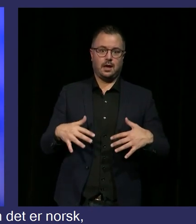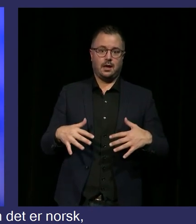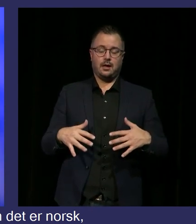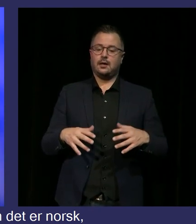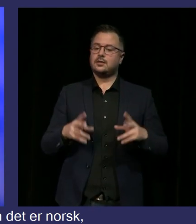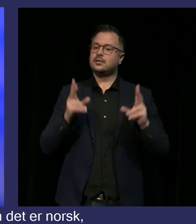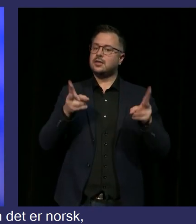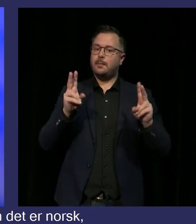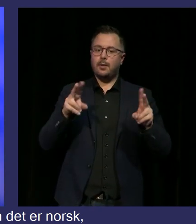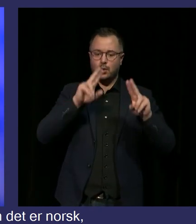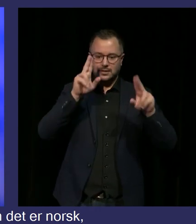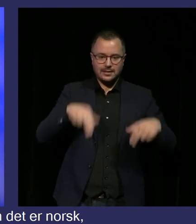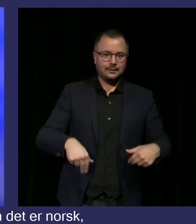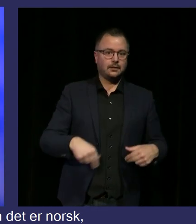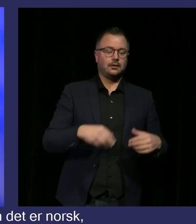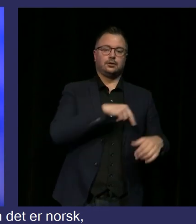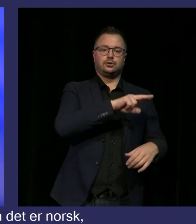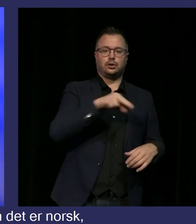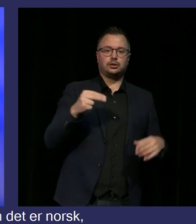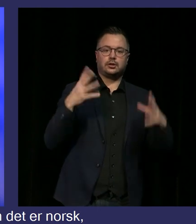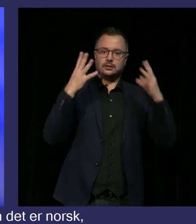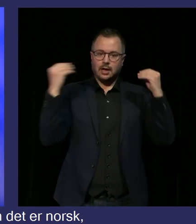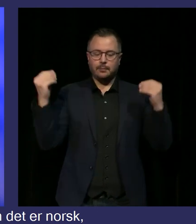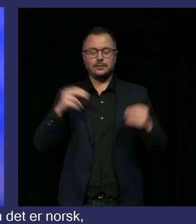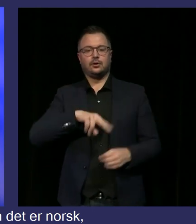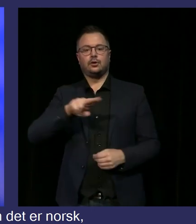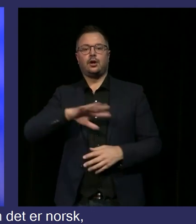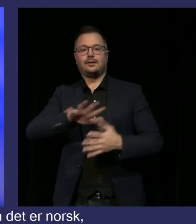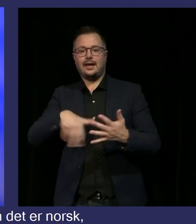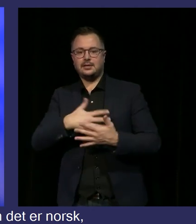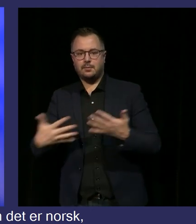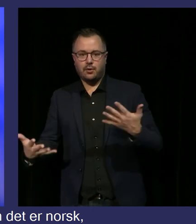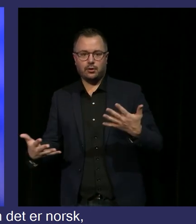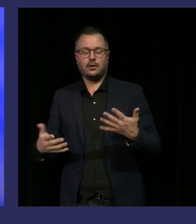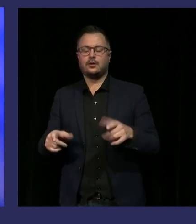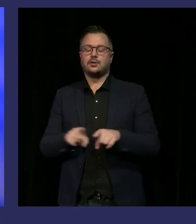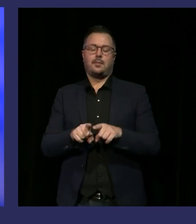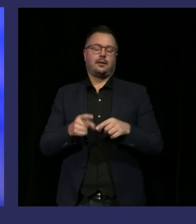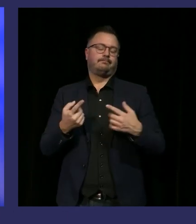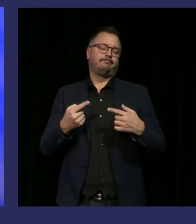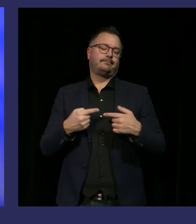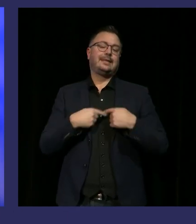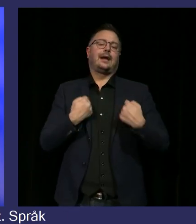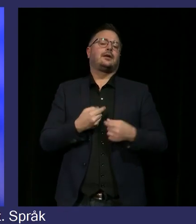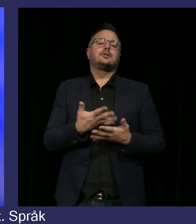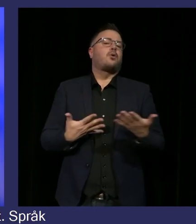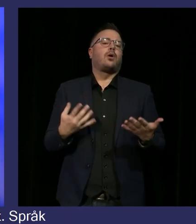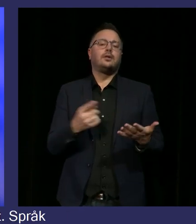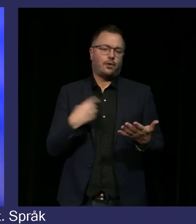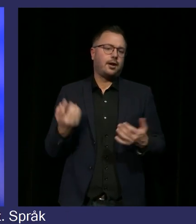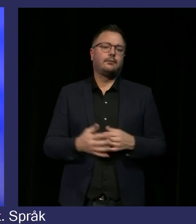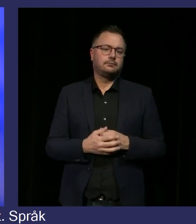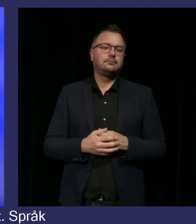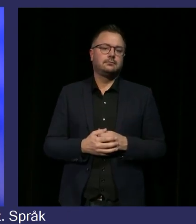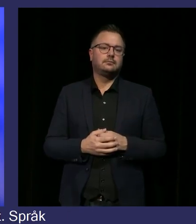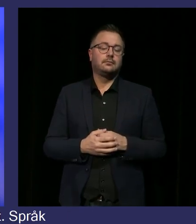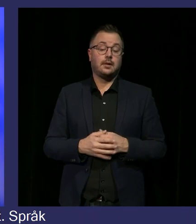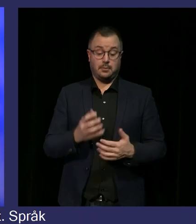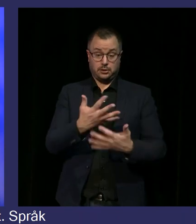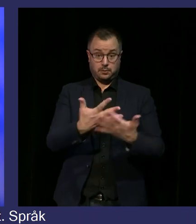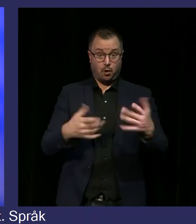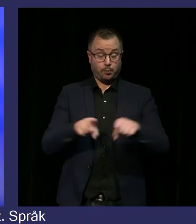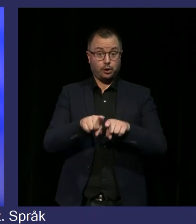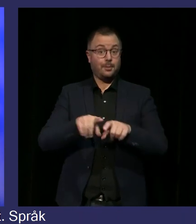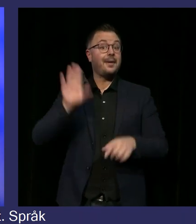det norsk, samisk eller norsk tegnspråk, som hjertespråket vårt. Men språk også mer enn